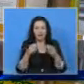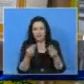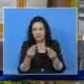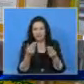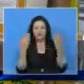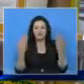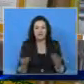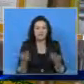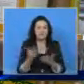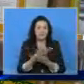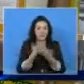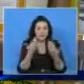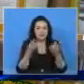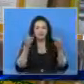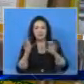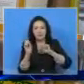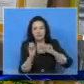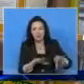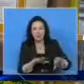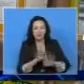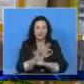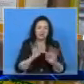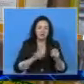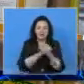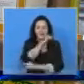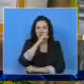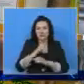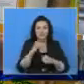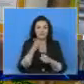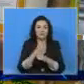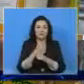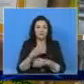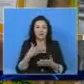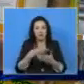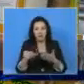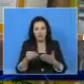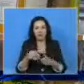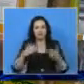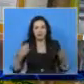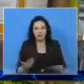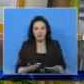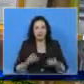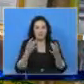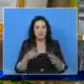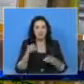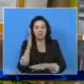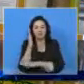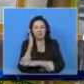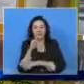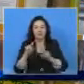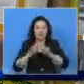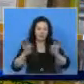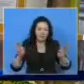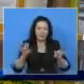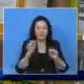за деньги сейчас нет ее просто выкидывают но материал для производства я ее скупаю жителей обычные деревянные палки идут вход